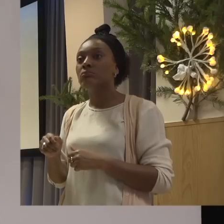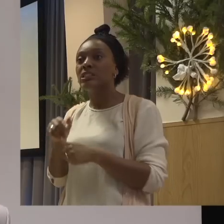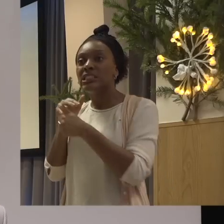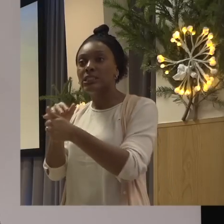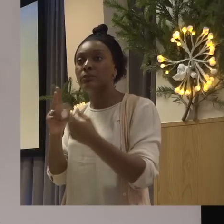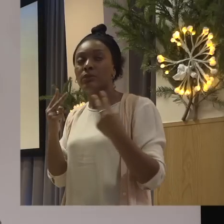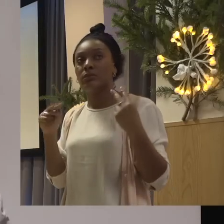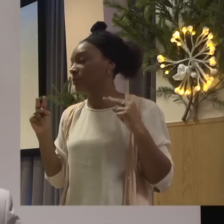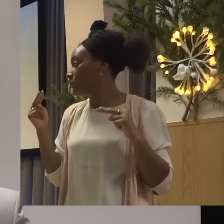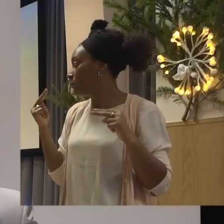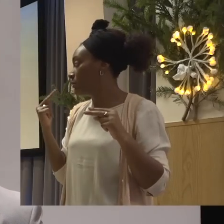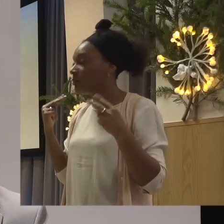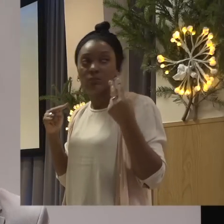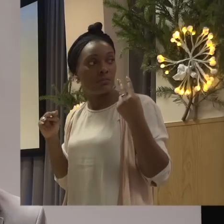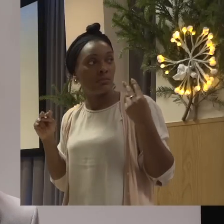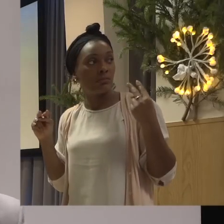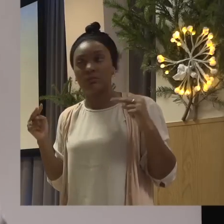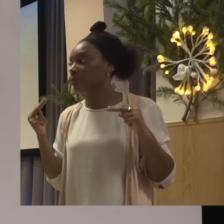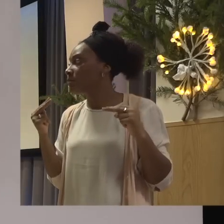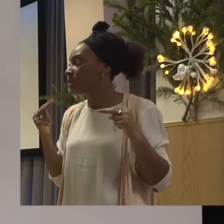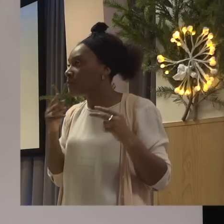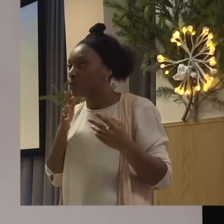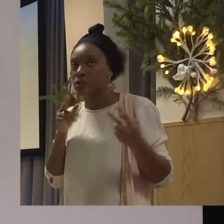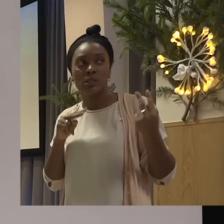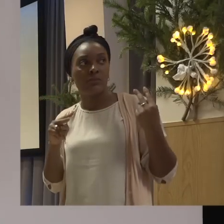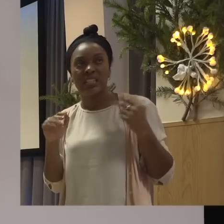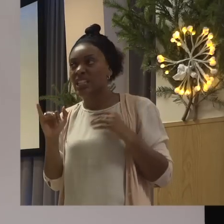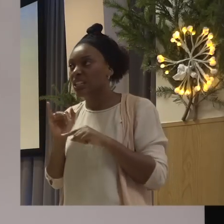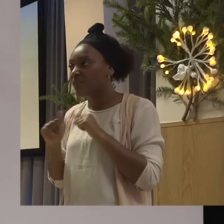dire, mais qu'est-ce qui va faire un acte pareil?